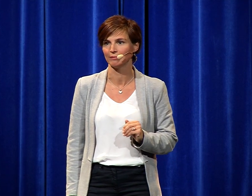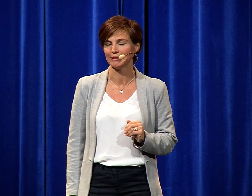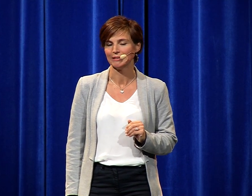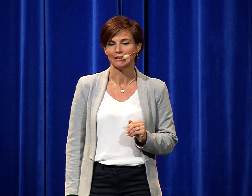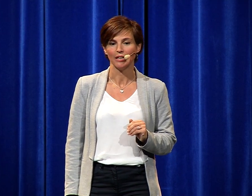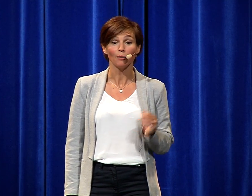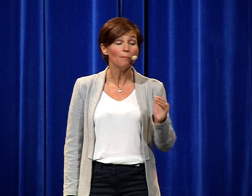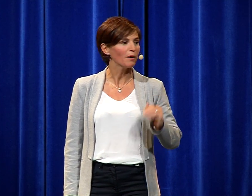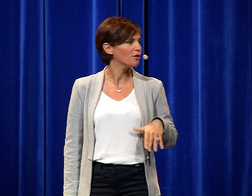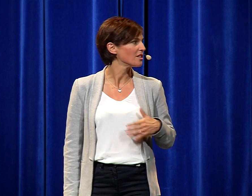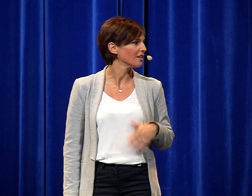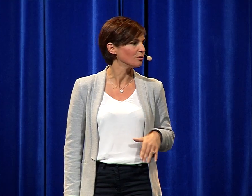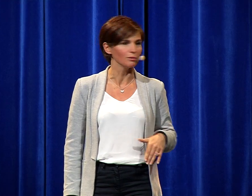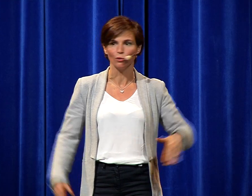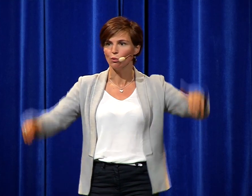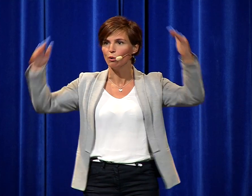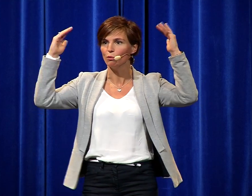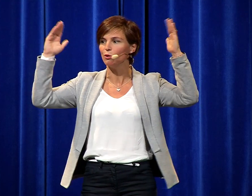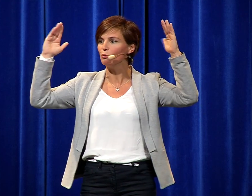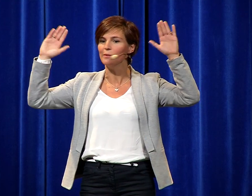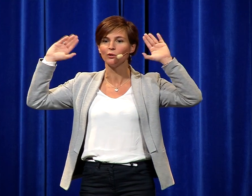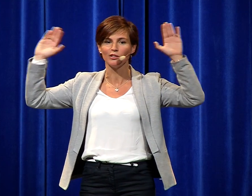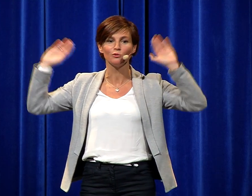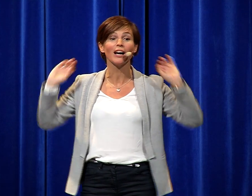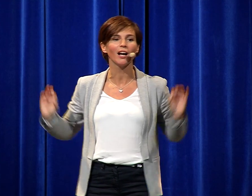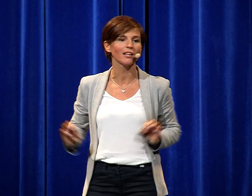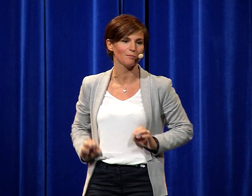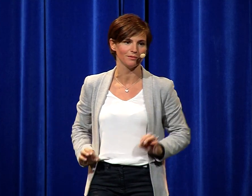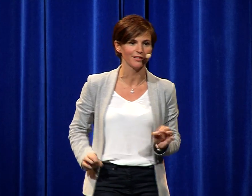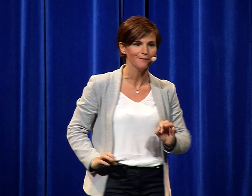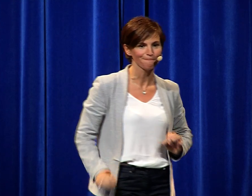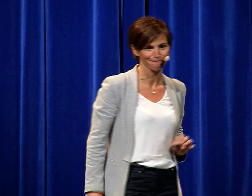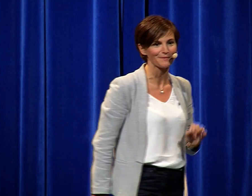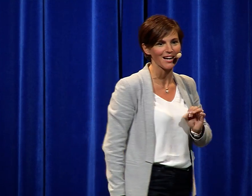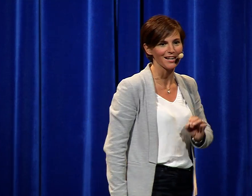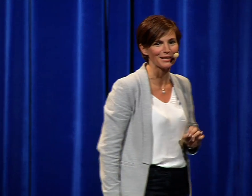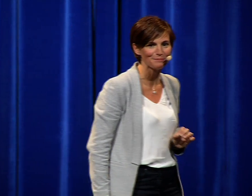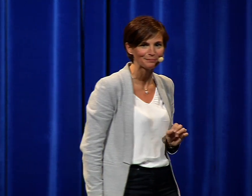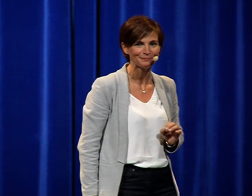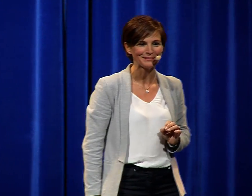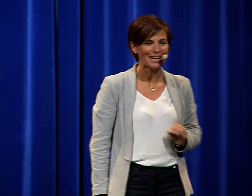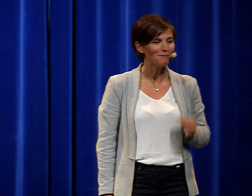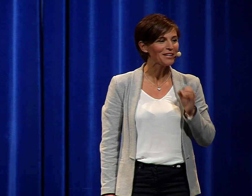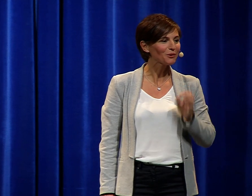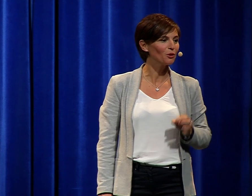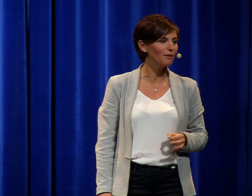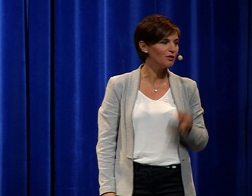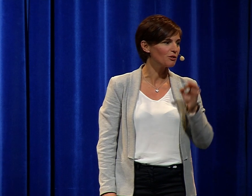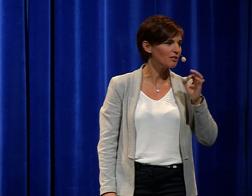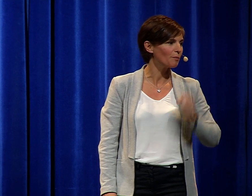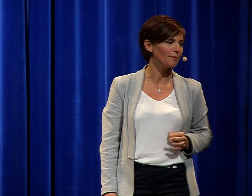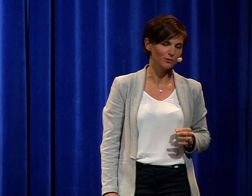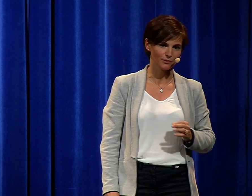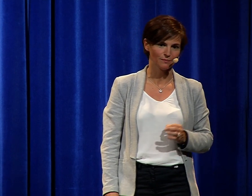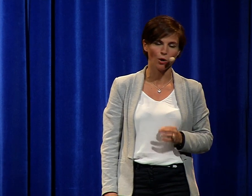simple. Alors même parfois je dirais que Wonder Woman en a juste un ras la cape, vous voyez ? Un ras la cape. Moi il y a un truc dans ma vie que